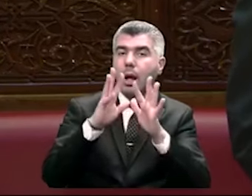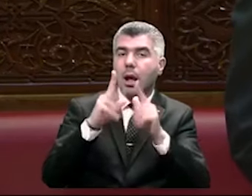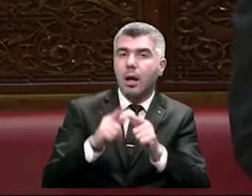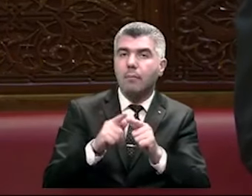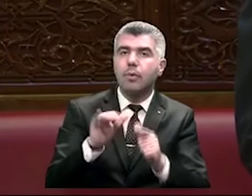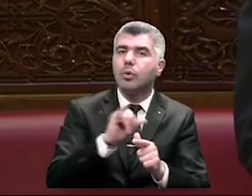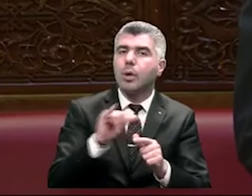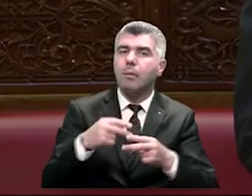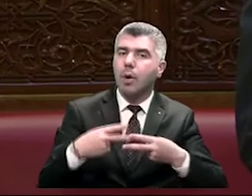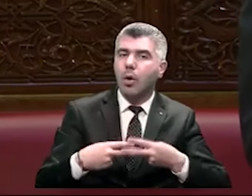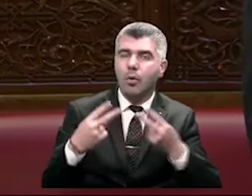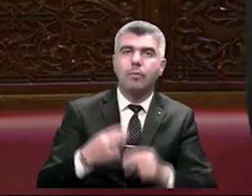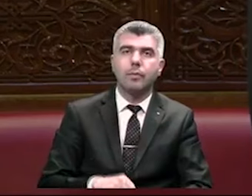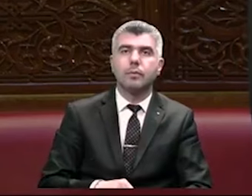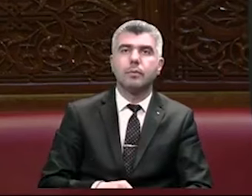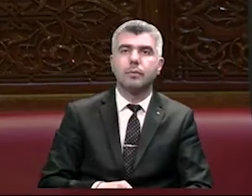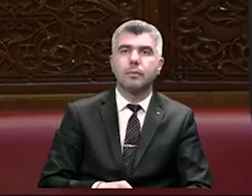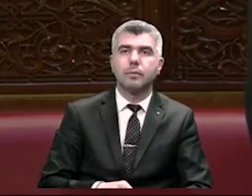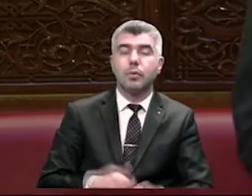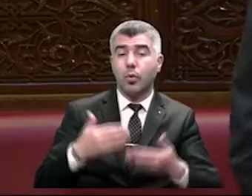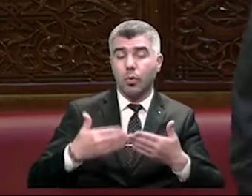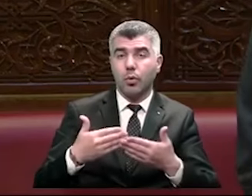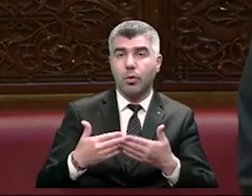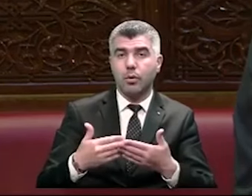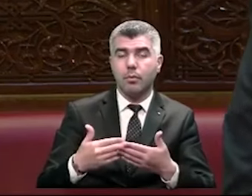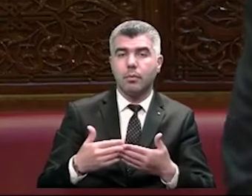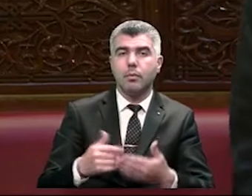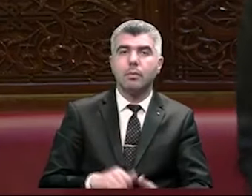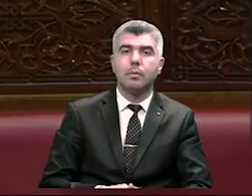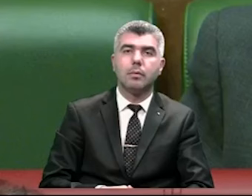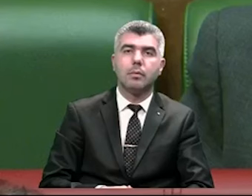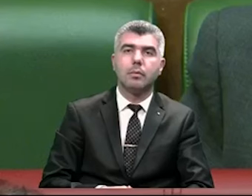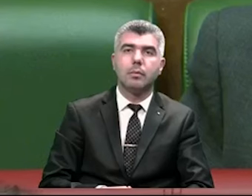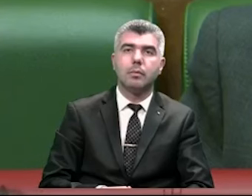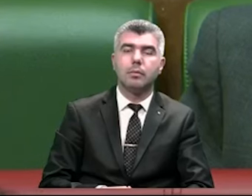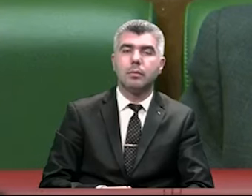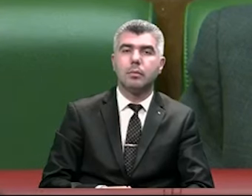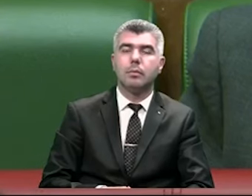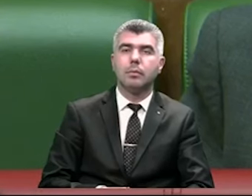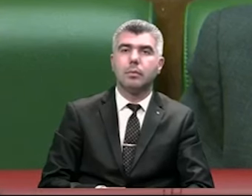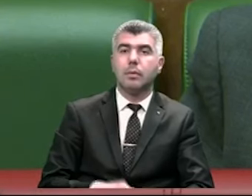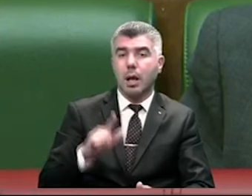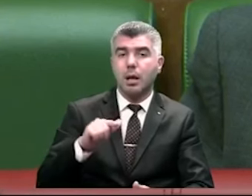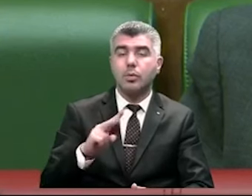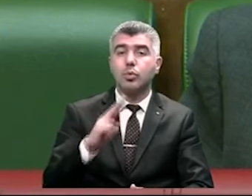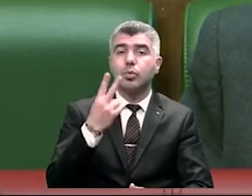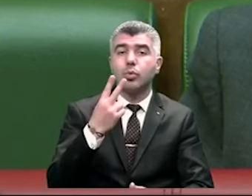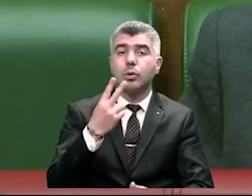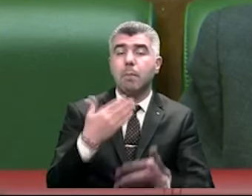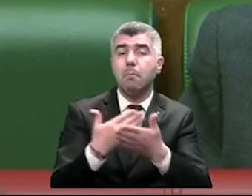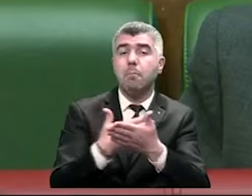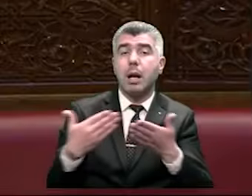عمرها ما تصت اليوم اكثر من جو المليار